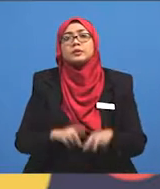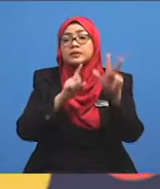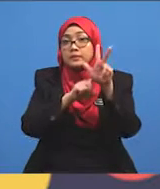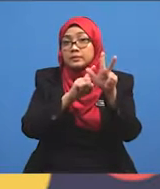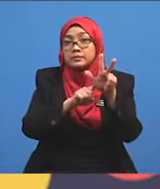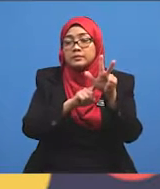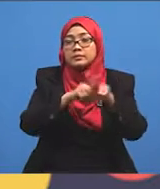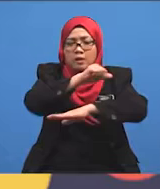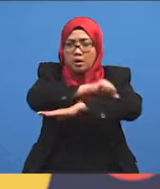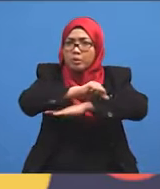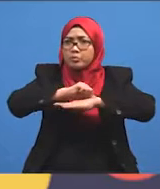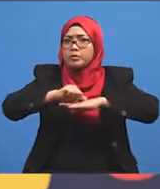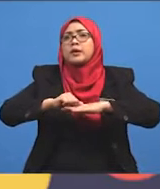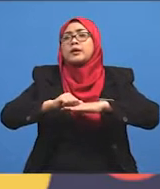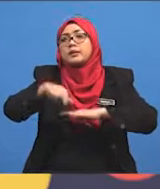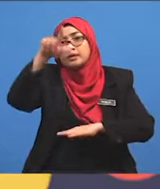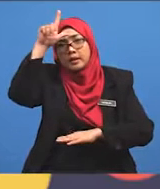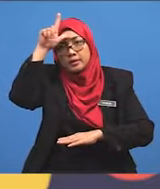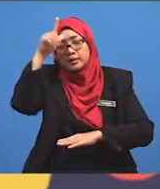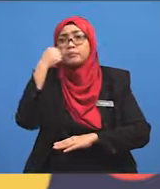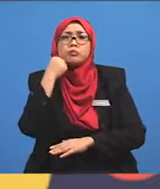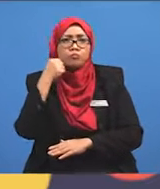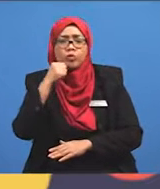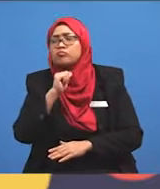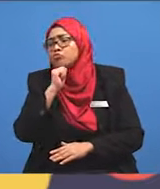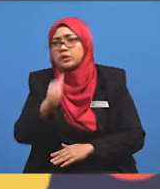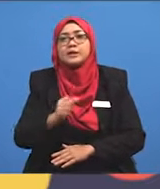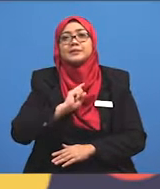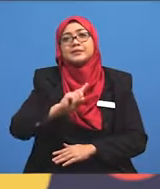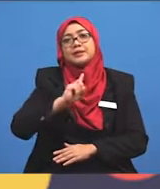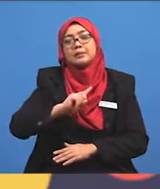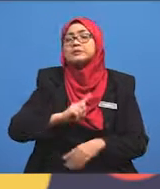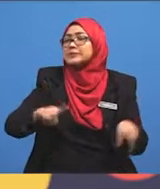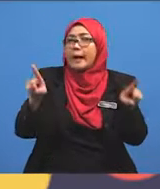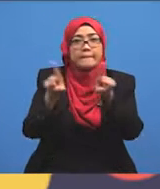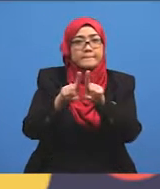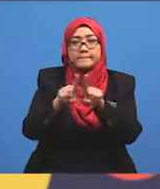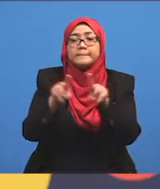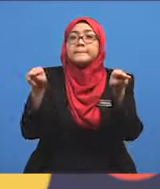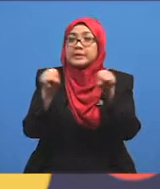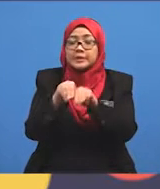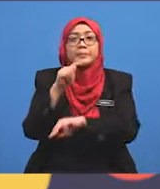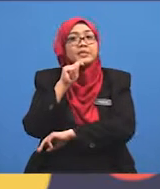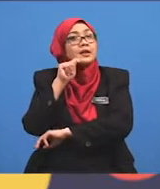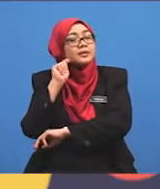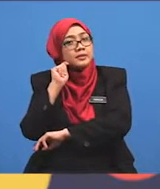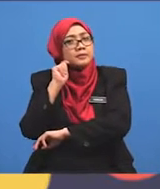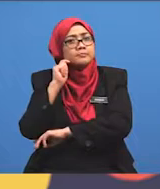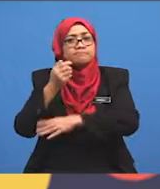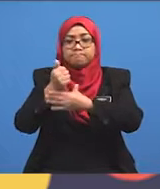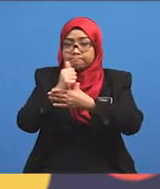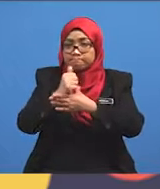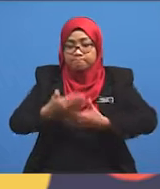batas aurat bagi lelaki dan perempuan bukan Islam. Sama juga seperti yang di atas, iaitu di antara